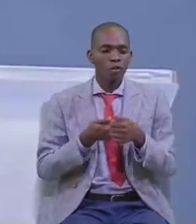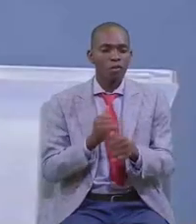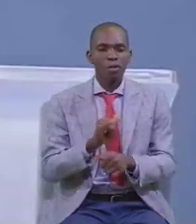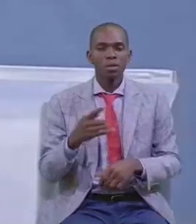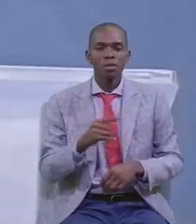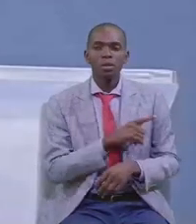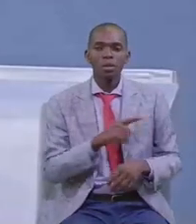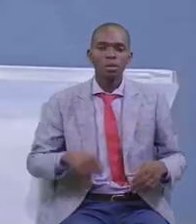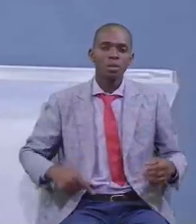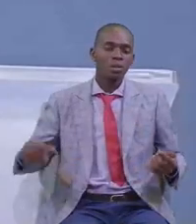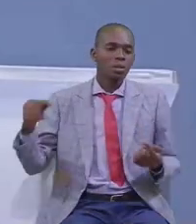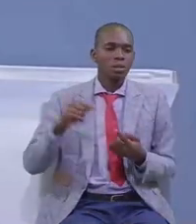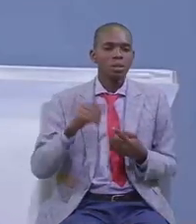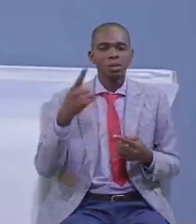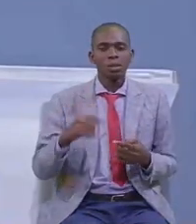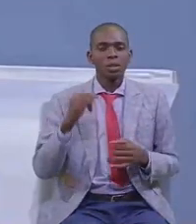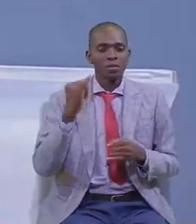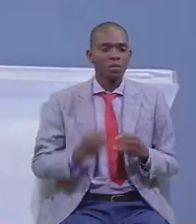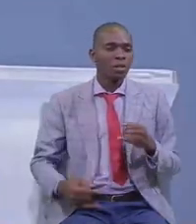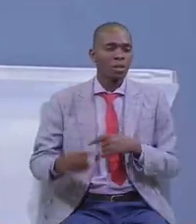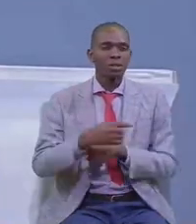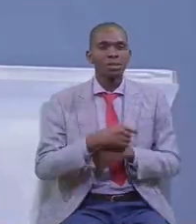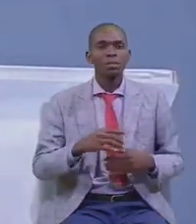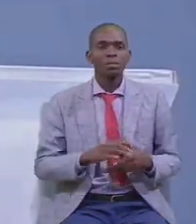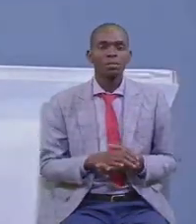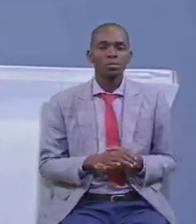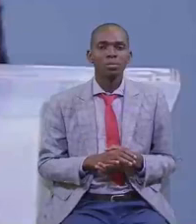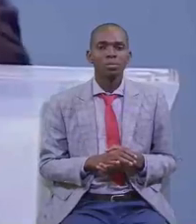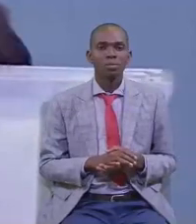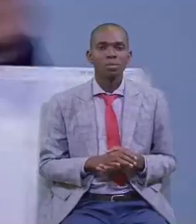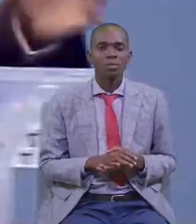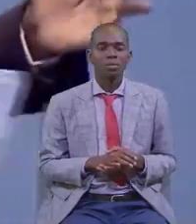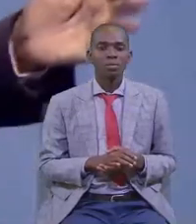suivre le Seigneur de façon déterminée jusqu'au dernier jour.